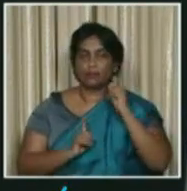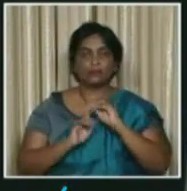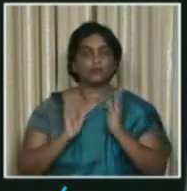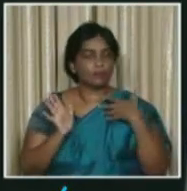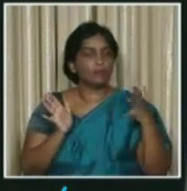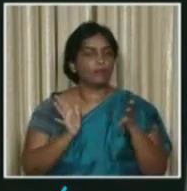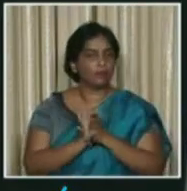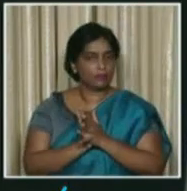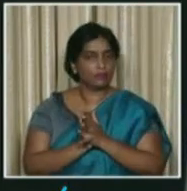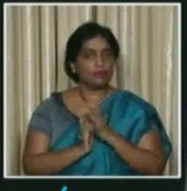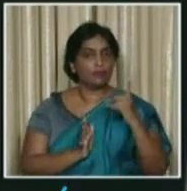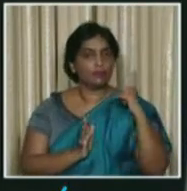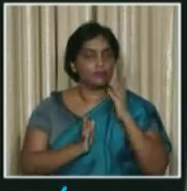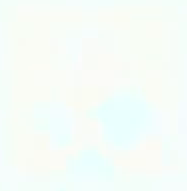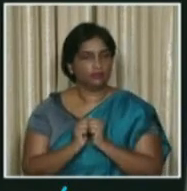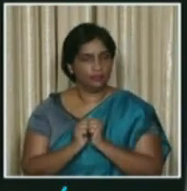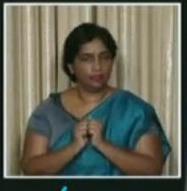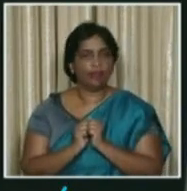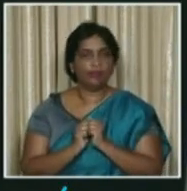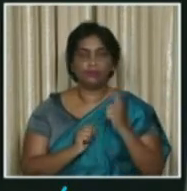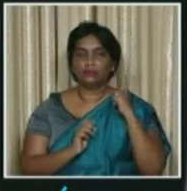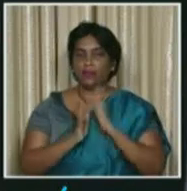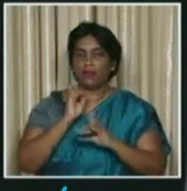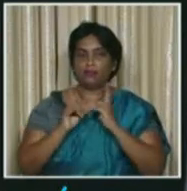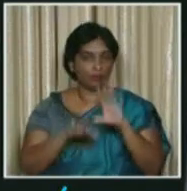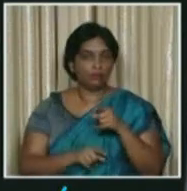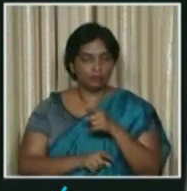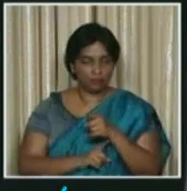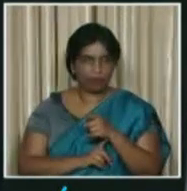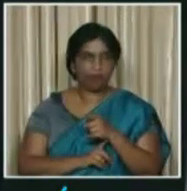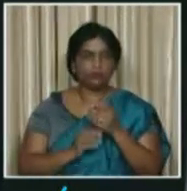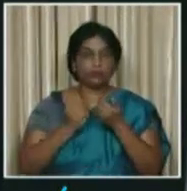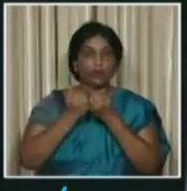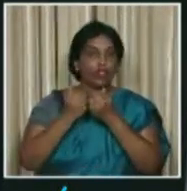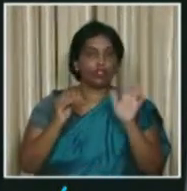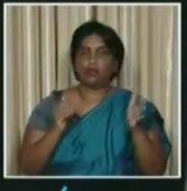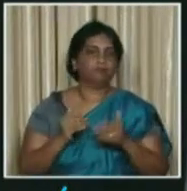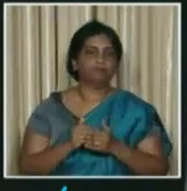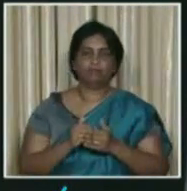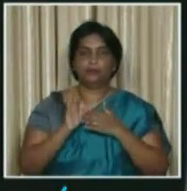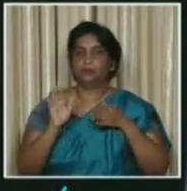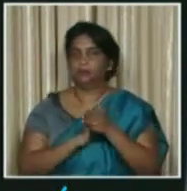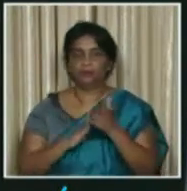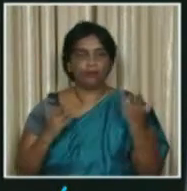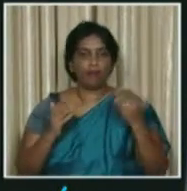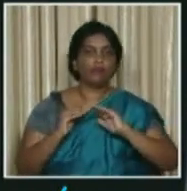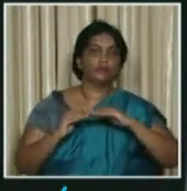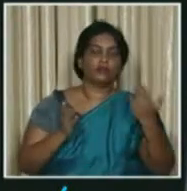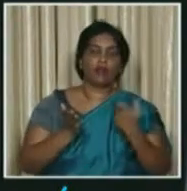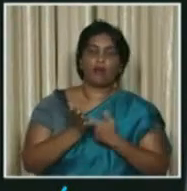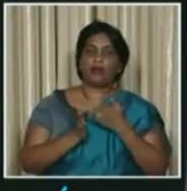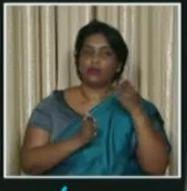අගමැතිතුමා සමග ආරක්ෂක අමාත්‍යංශයට යනවා. ආරක්ෂක මණ්ඩලය රැස් වෙලා තියෙනවා. දොර විවෘත වෙන්නේ නැහැ අගමැතිවරයාට. එළියේ